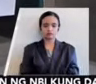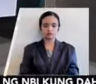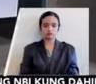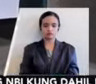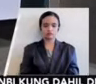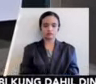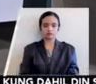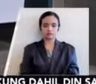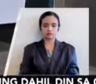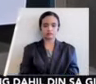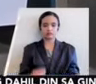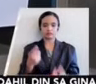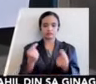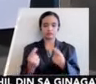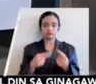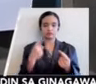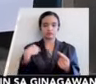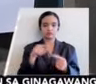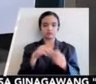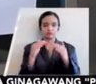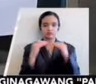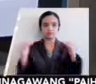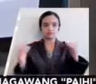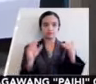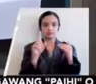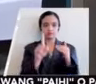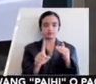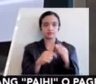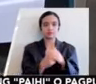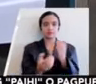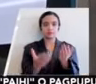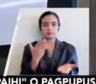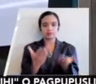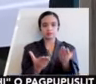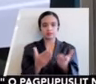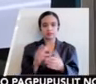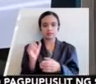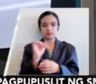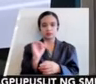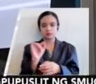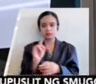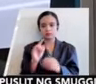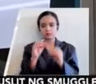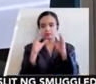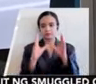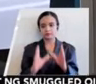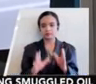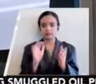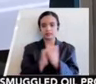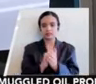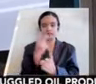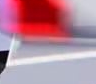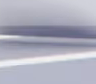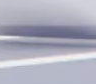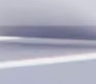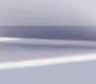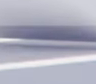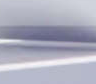ang implementasyon ng Phase 1 ng matatag curriculum pero tila may hinaing ang mga guro. Yan ang tinutukan ni Ian Cruz.